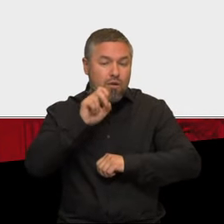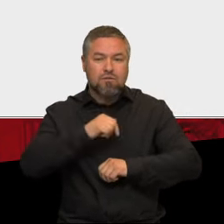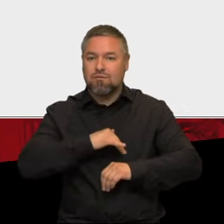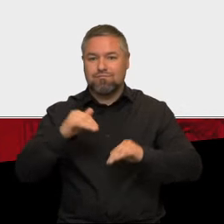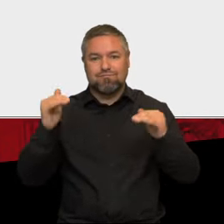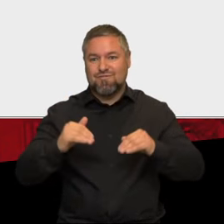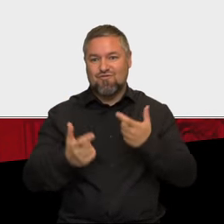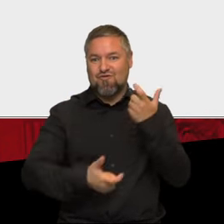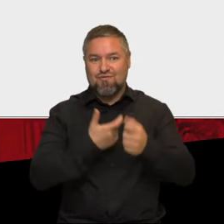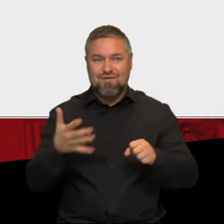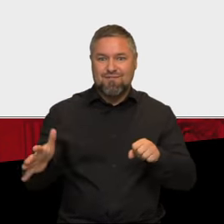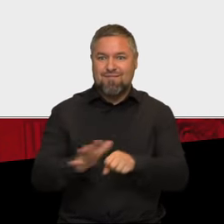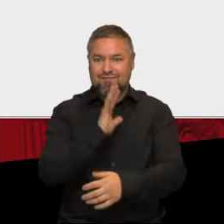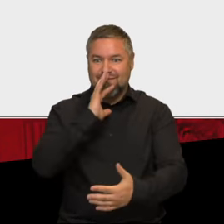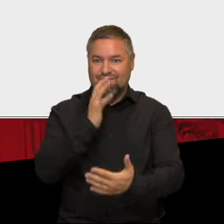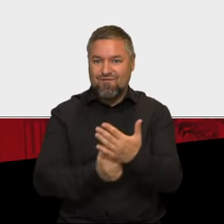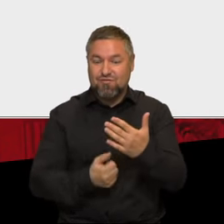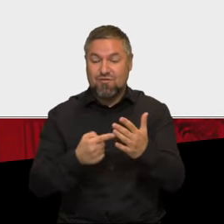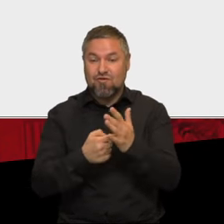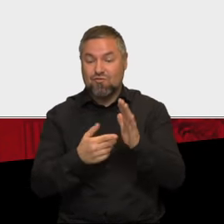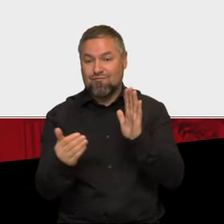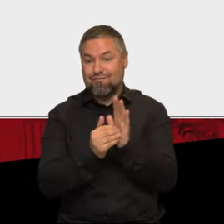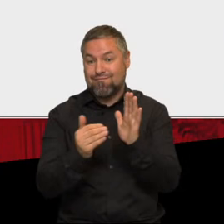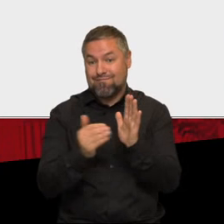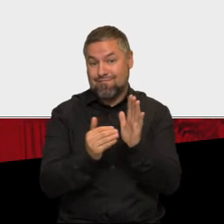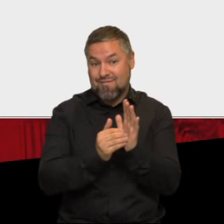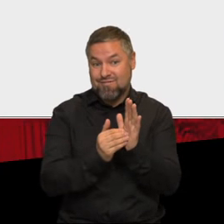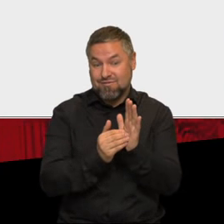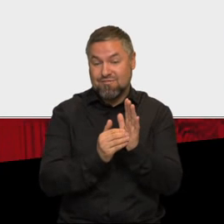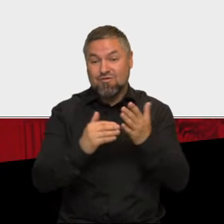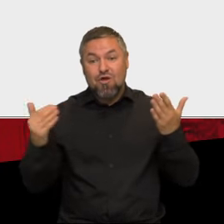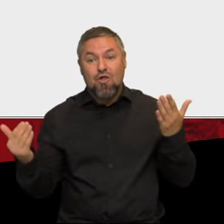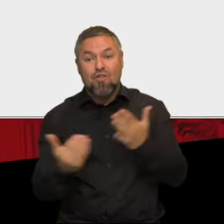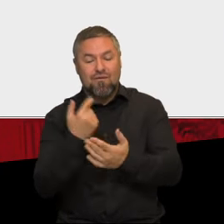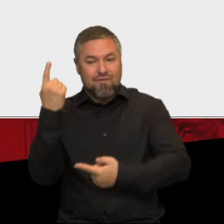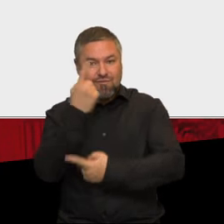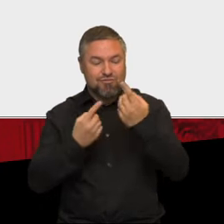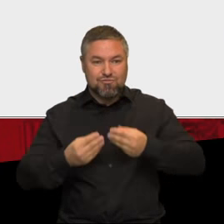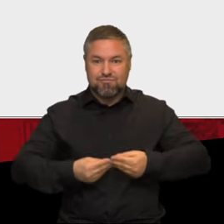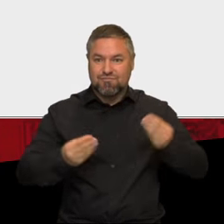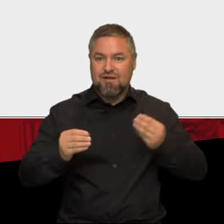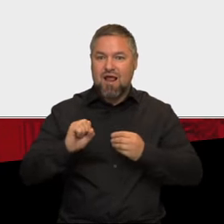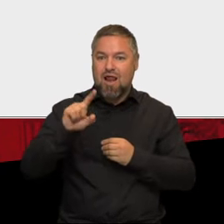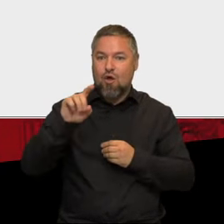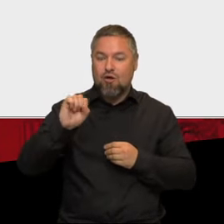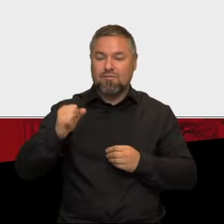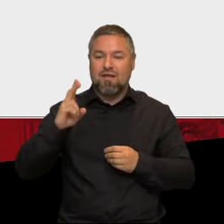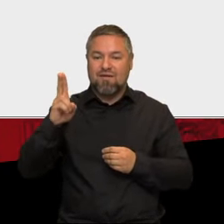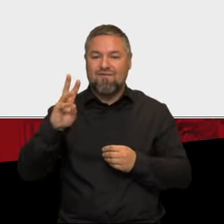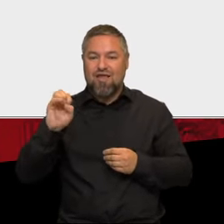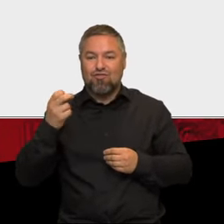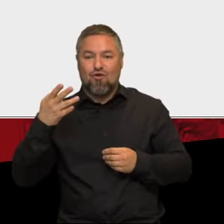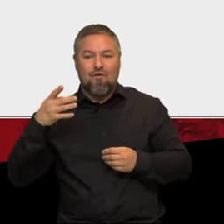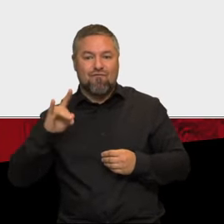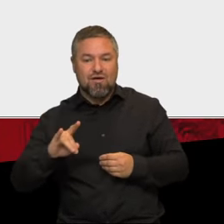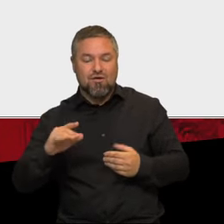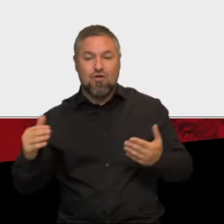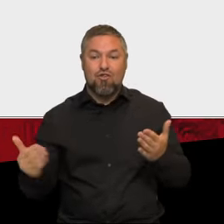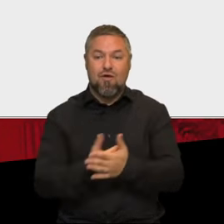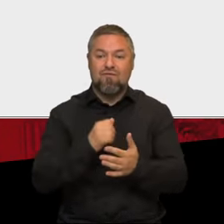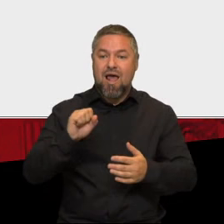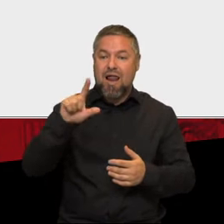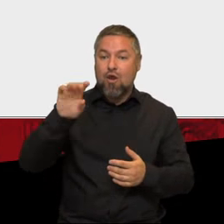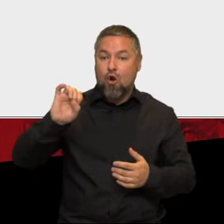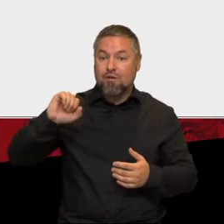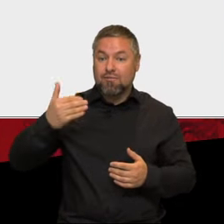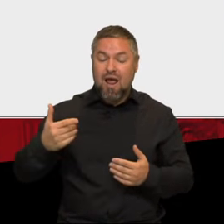nie moglibyśmy ich w pełni wykorzystać, gdyż do tego potrzebne jest nowe podejście do rozwoju algorytmów kwantowych, czy powstanie nowych algorytmów, aby